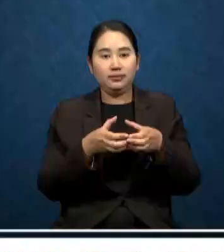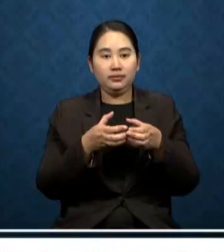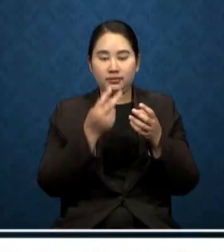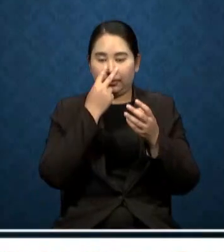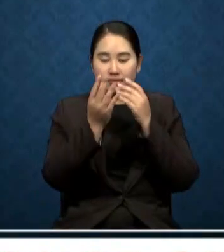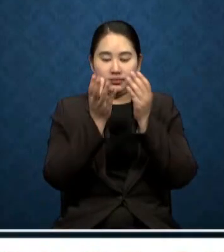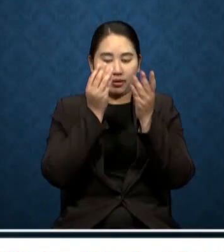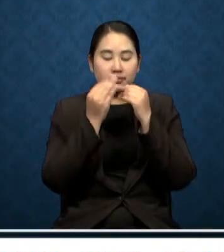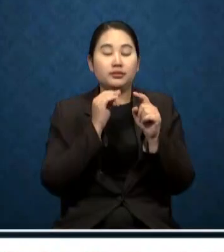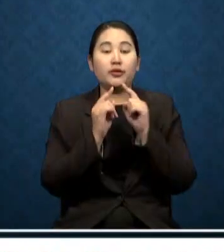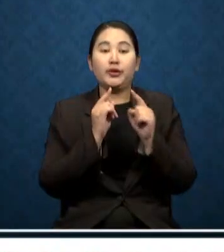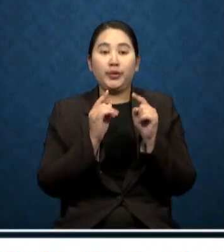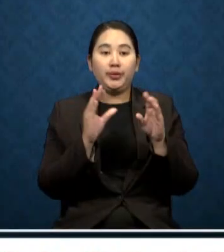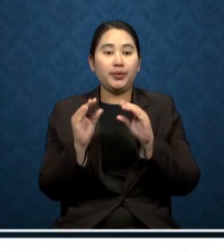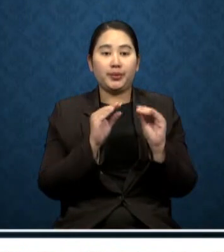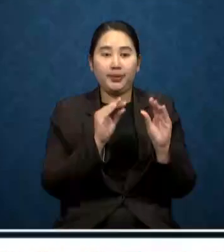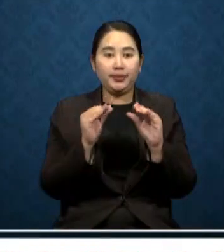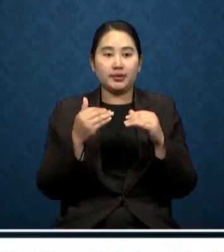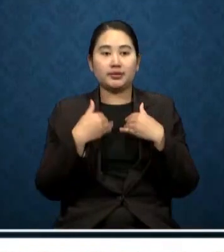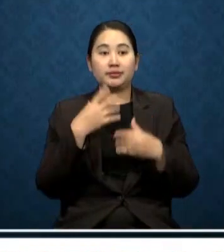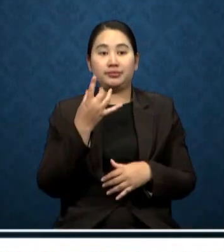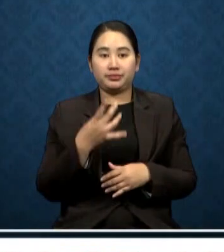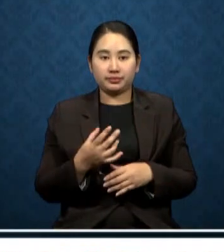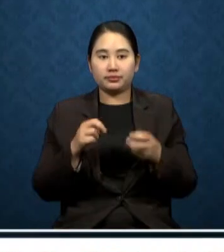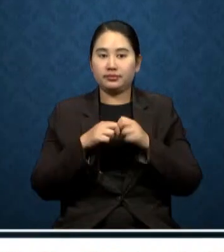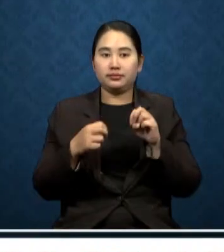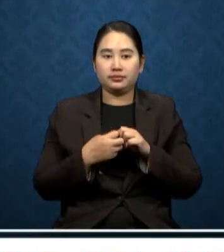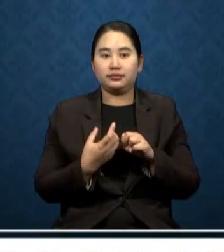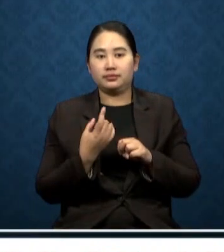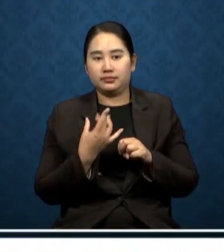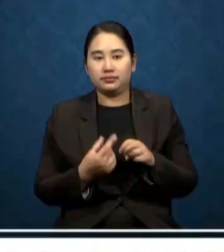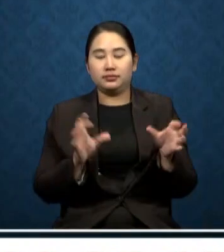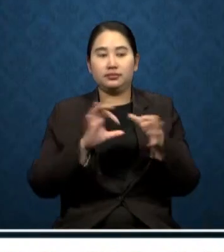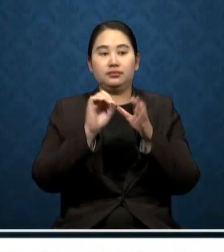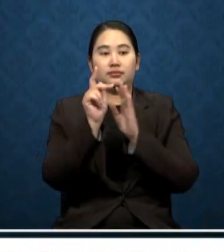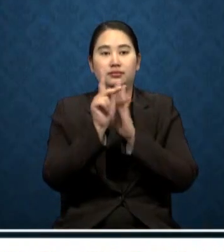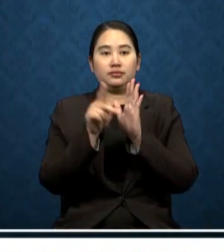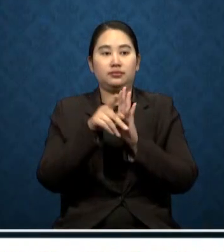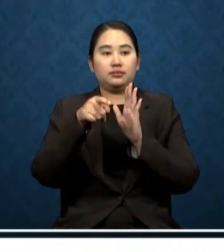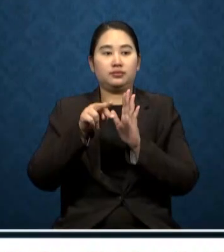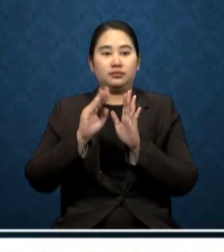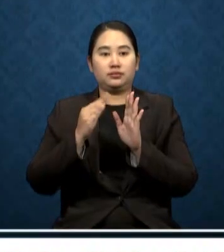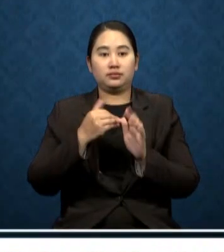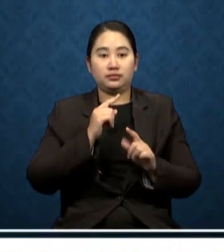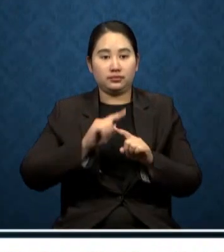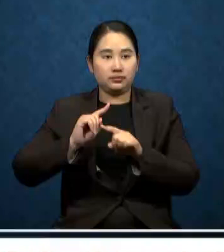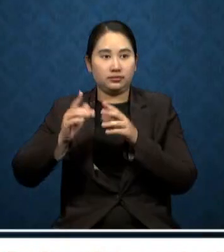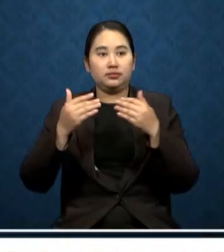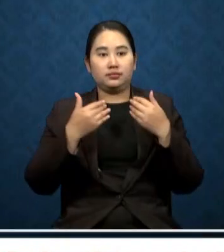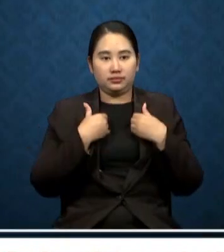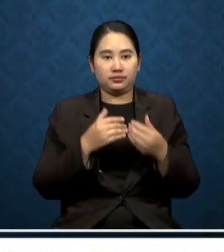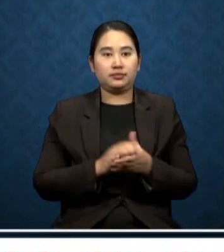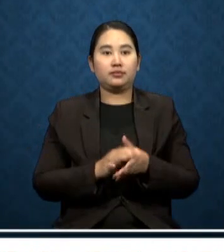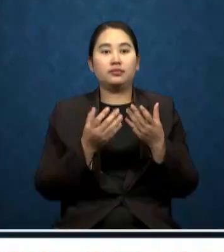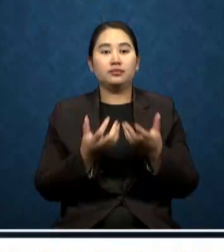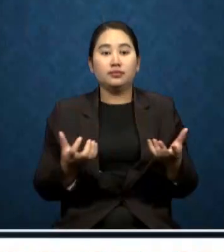้องสมัสชาว่ามีอะไรบ้างที่มีปัญหาเกี่ยวกับพลบอจับนี้ก็มีหายเรื่องหลายลาวแล้วก็มอบ